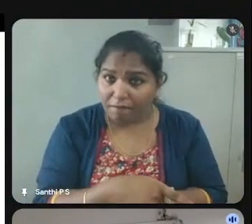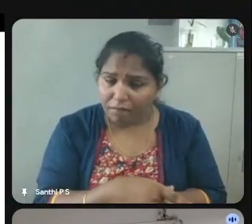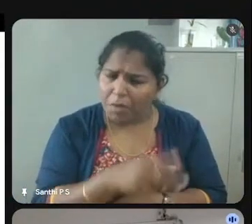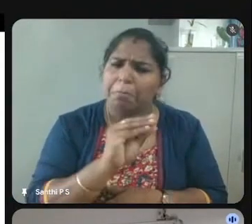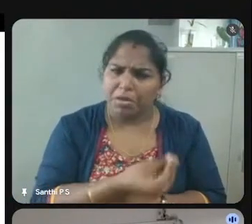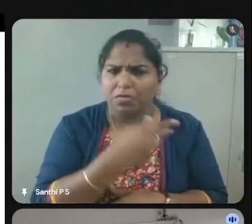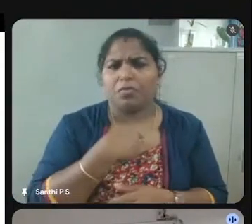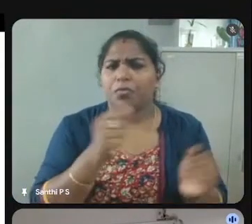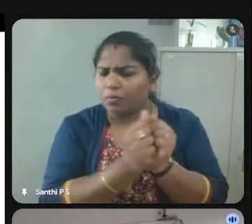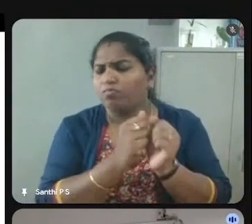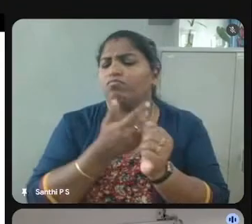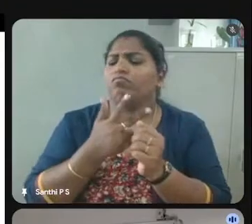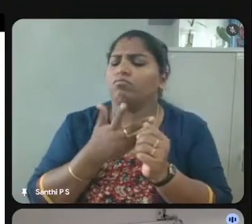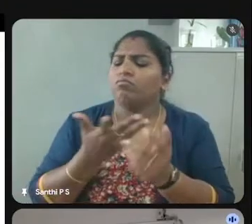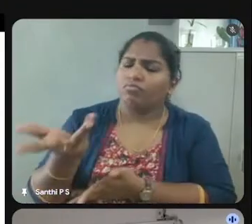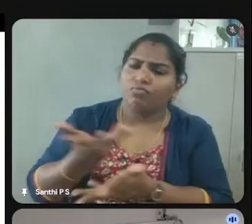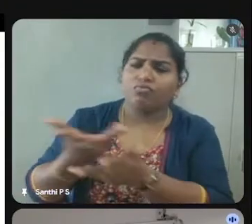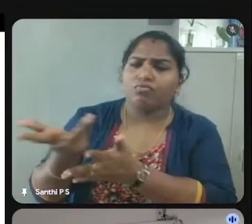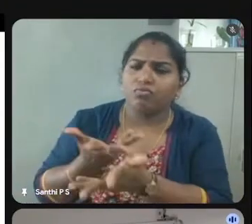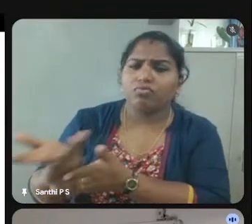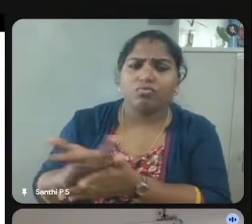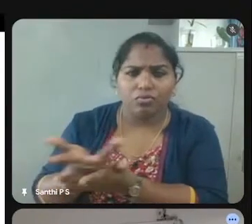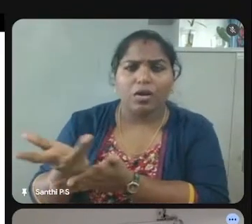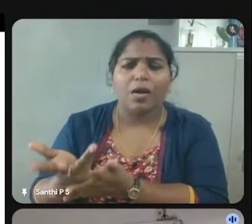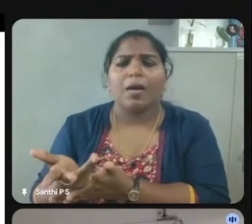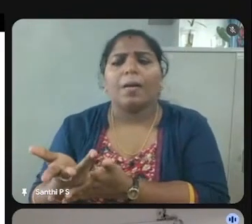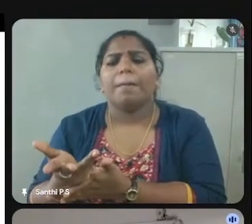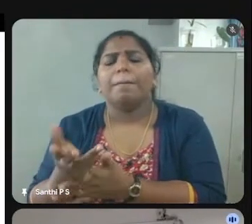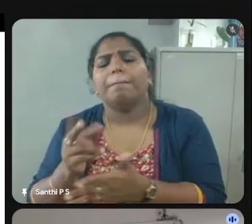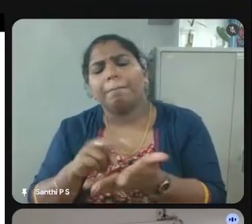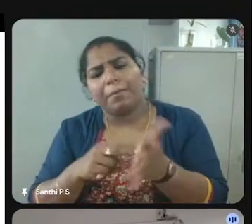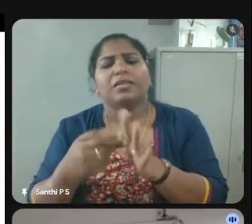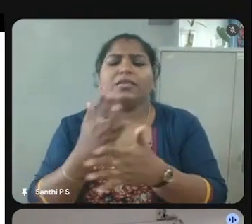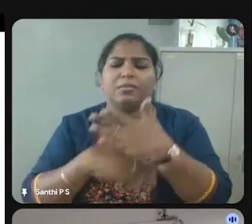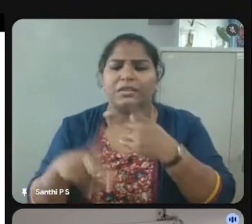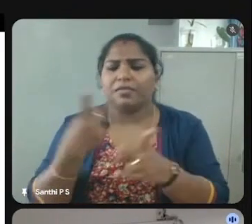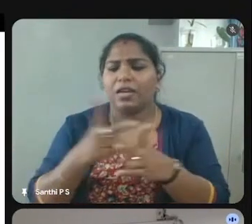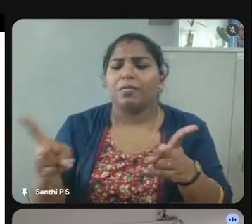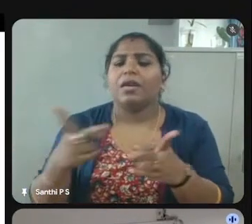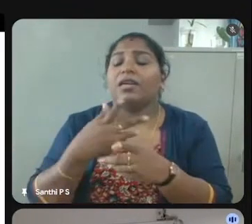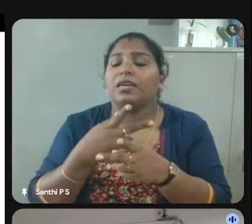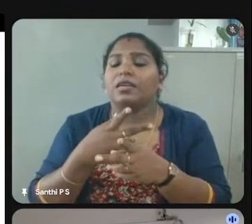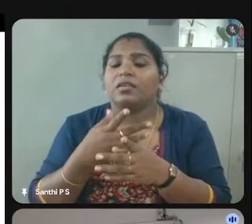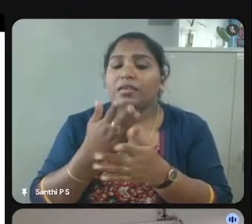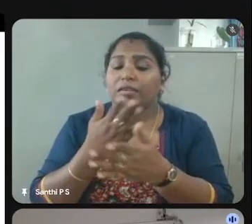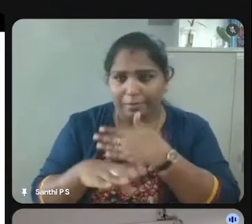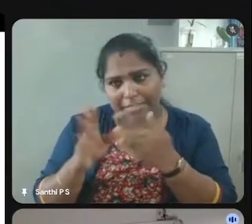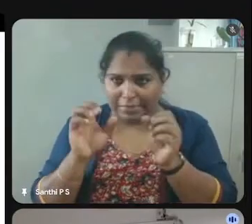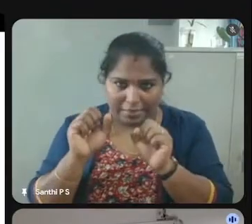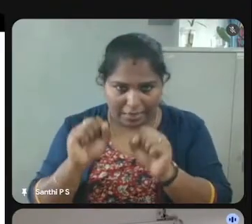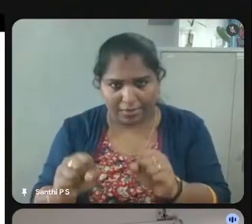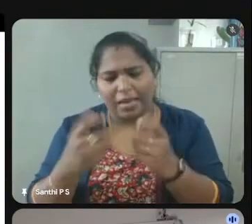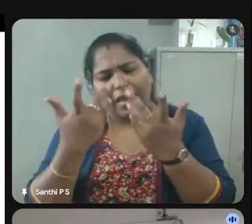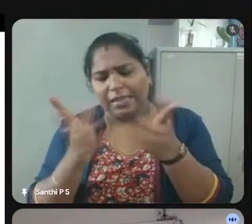കുട്ടിക്ക് അവിടെ ശബ്ദം കേൾക്കാത്ത ഒരു സാഹചര്യം ഉണ്ടാകരുത്. അങ്ങനെ എല്ലാ ഡിസബിലിറ്റീസിന്റെ കേസിലും ഓരോരുത്തർക്കും മേഖല വ്യത്യാസമായതുകൊണ്ടും തെറപ്പി